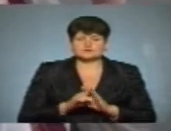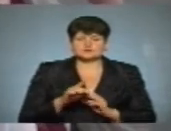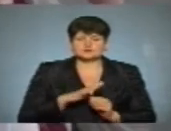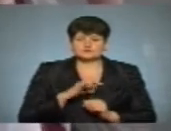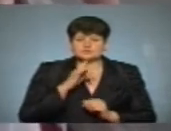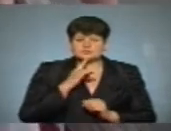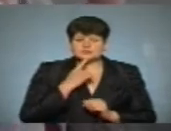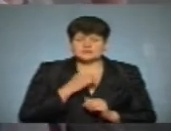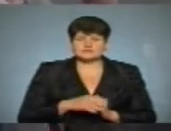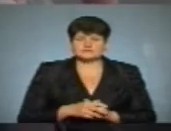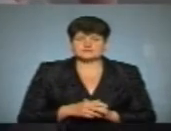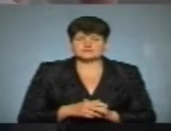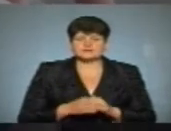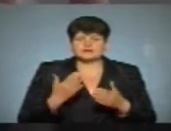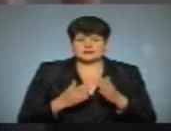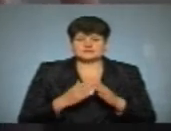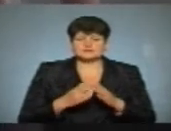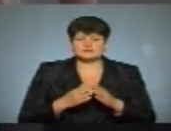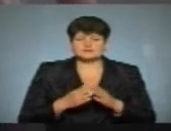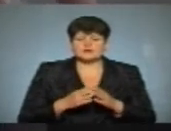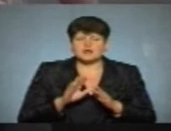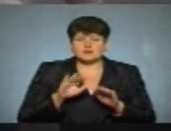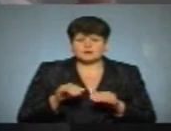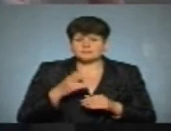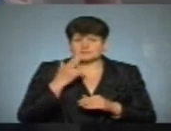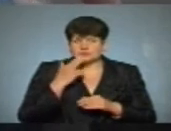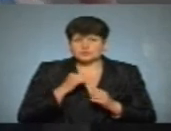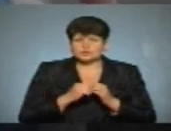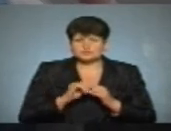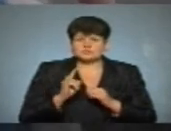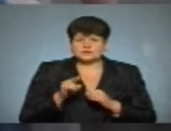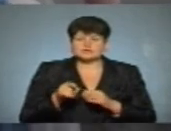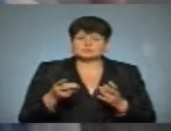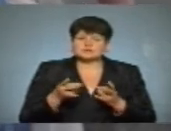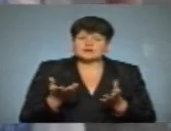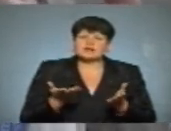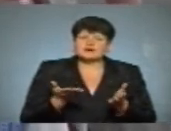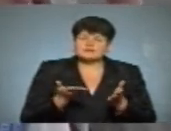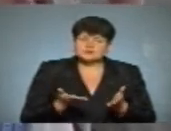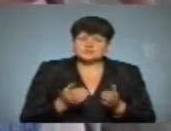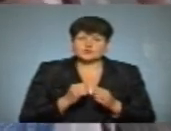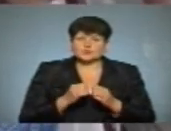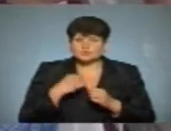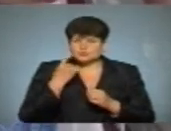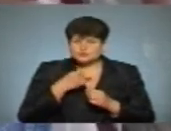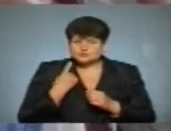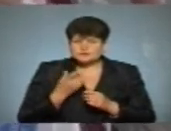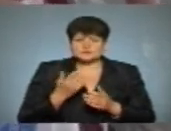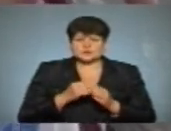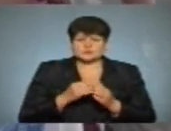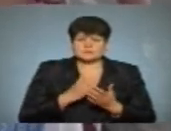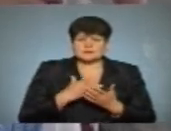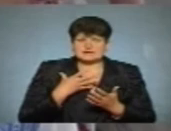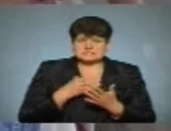складно, але потім ми вже вивчаємо кожну дитину, її потреби, яка вона, кожен особистість, кожен має